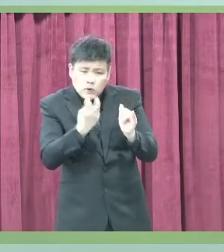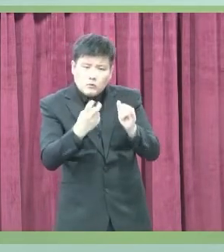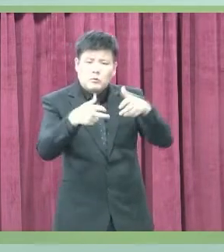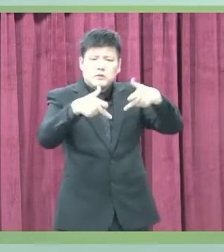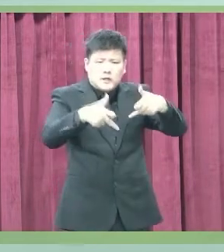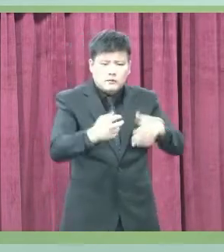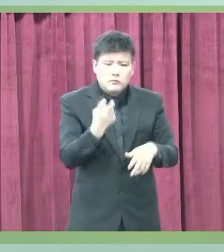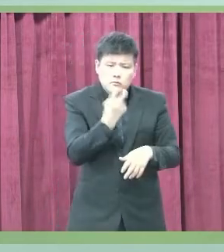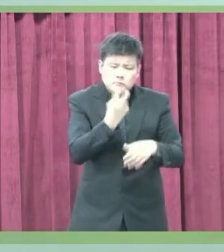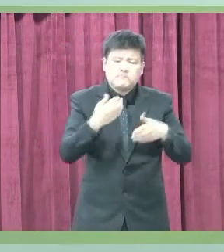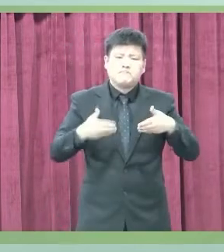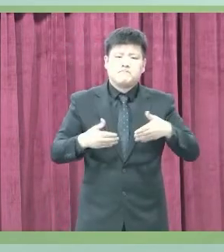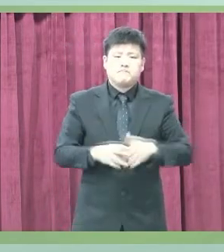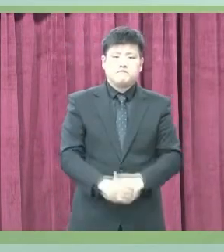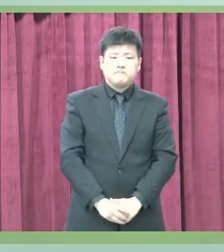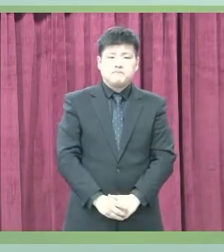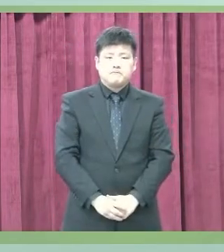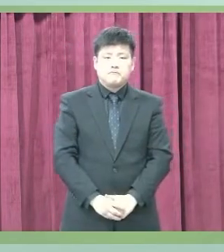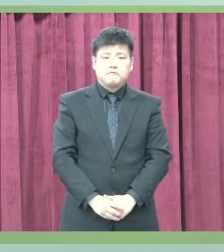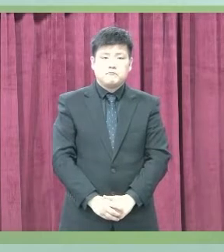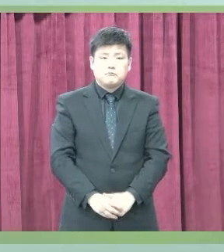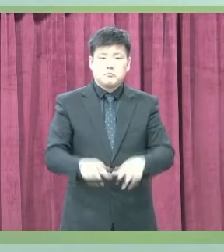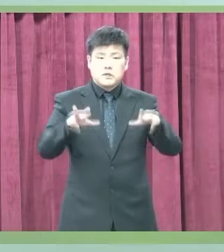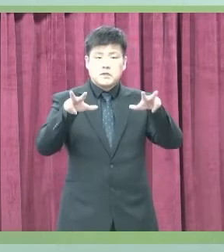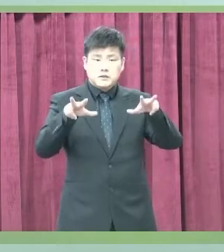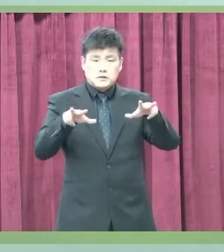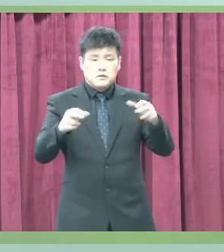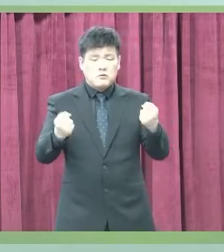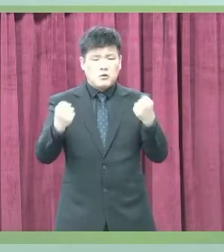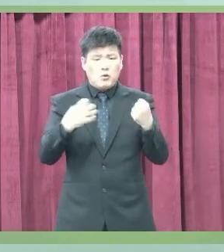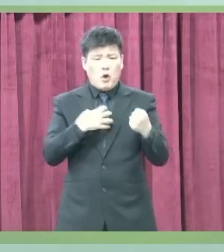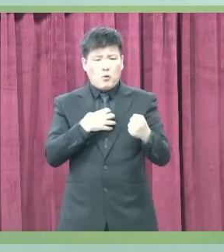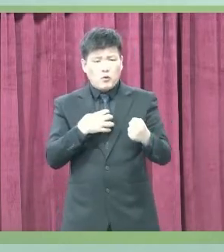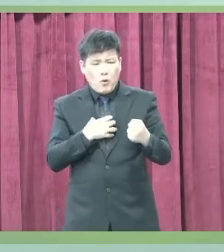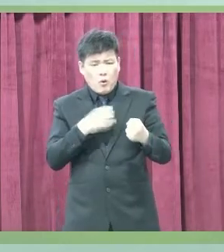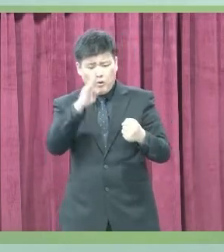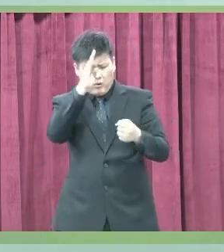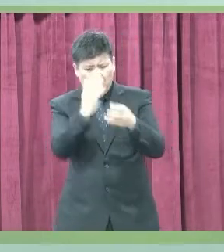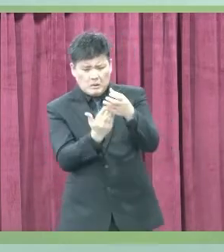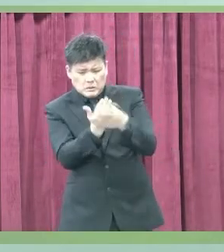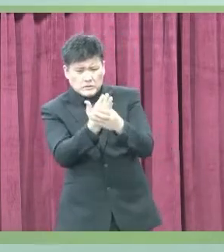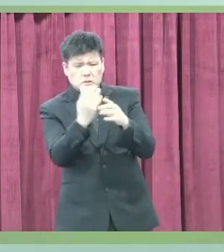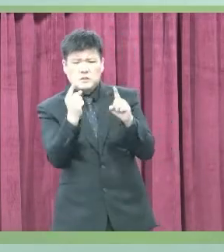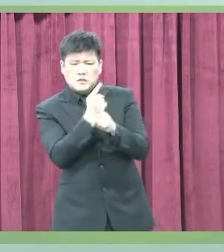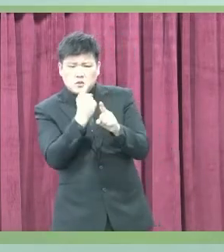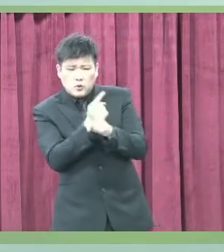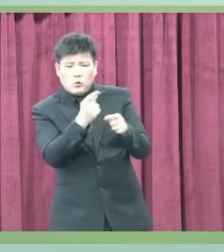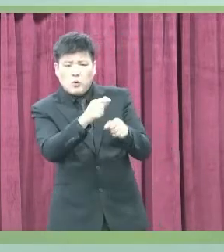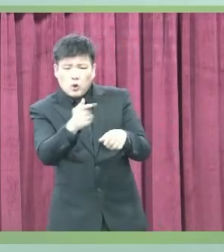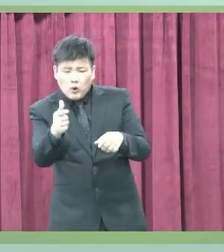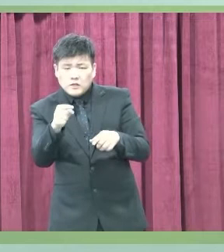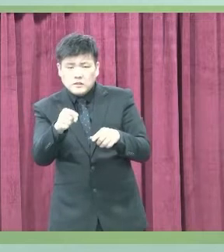될 것입니다. 그래서 지금 우리가 건강 위험 요인 질환의 발생, 질환의 치료 등등을